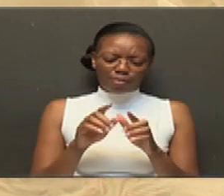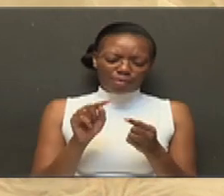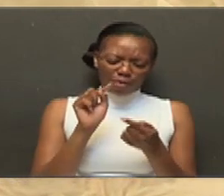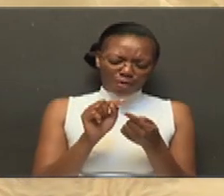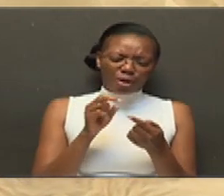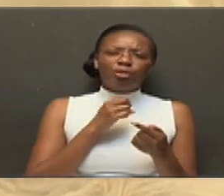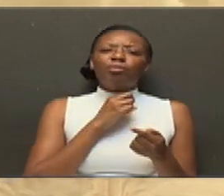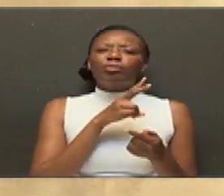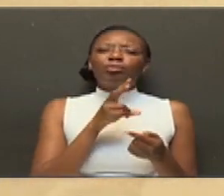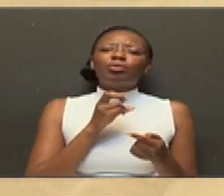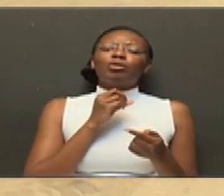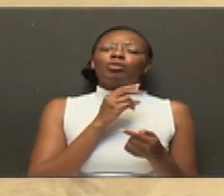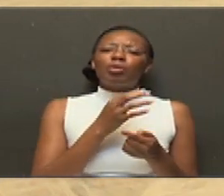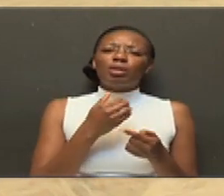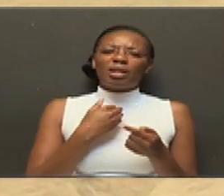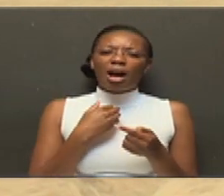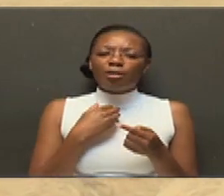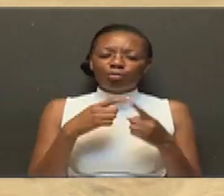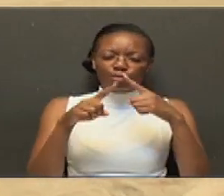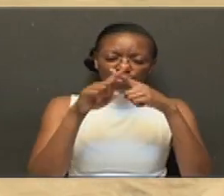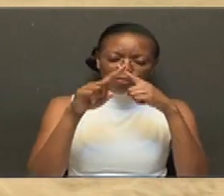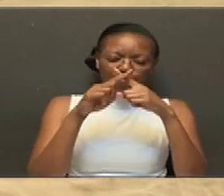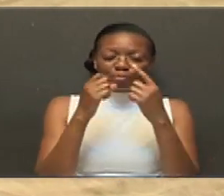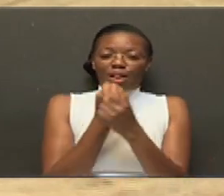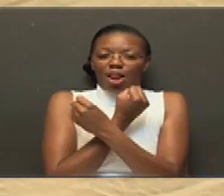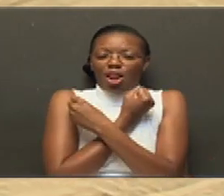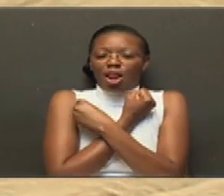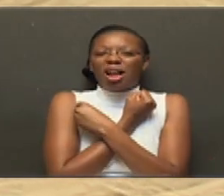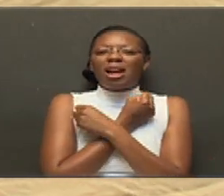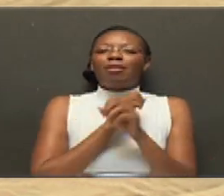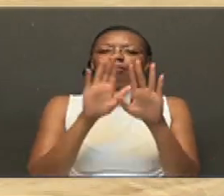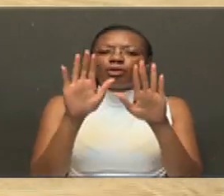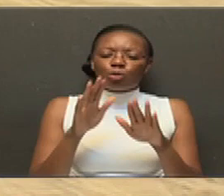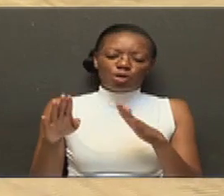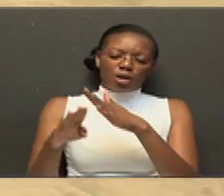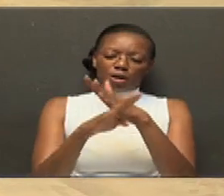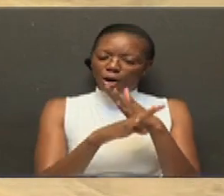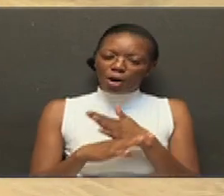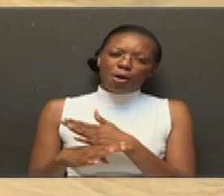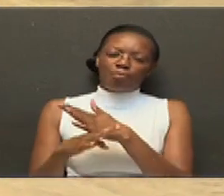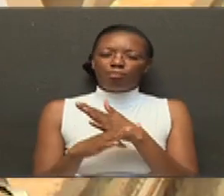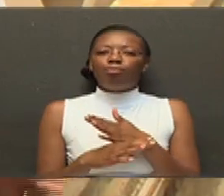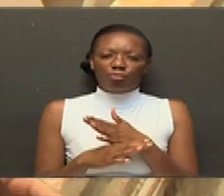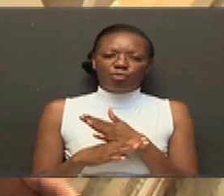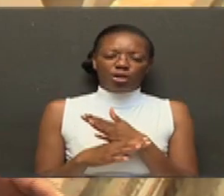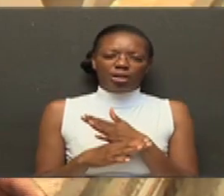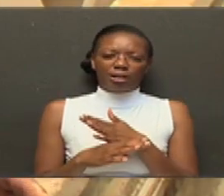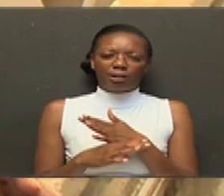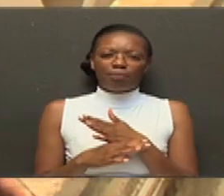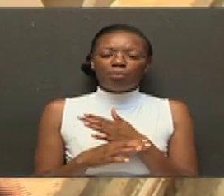wenye kelele, panya na wadudu wengine huwapenda sana, hivyo walinde wasishambuliwe.